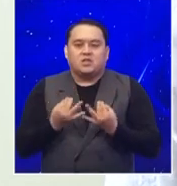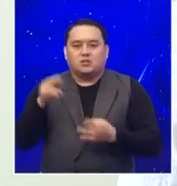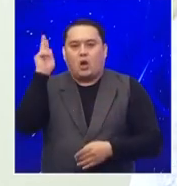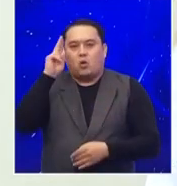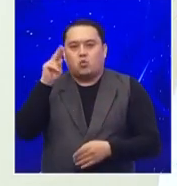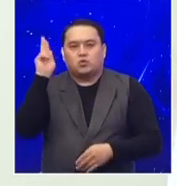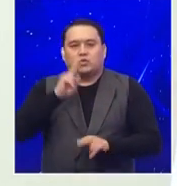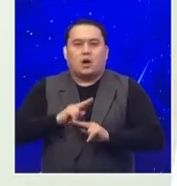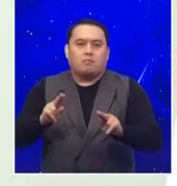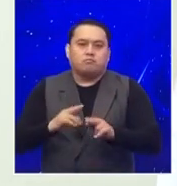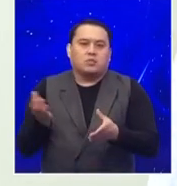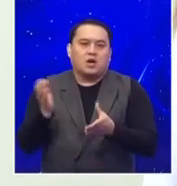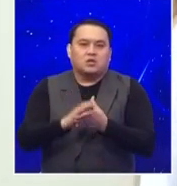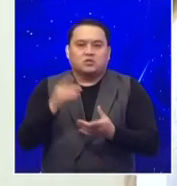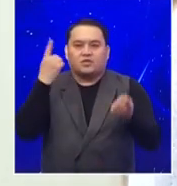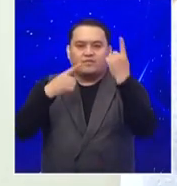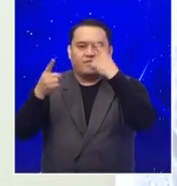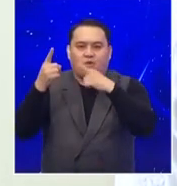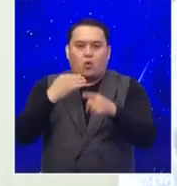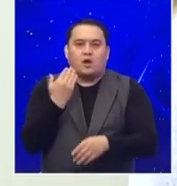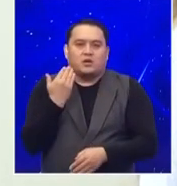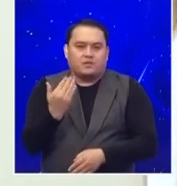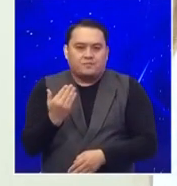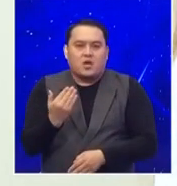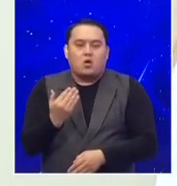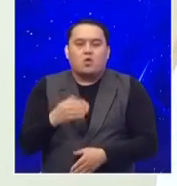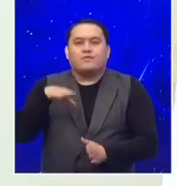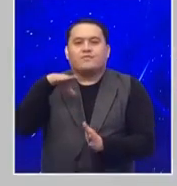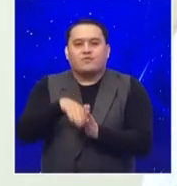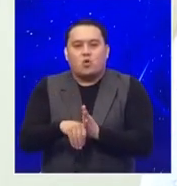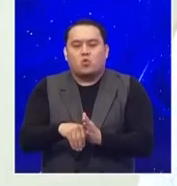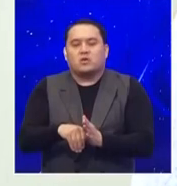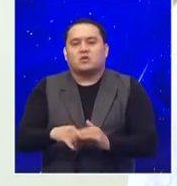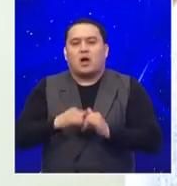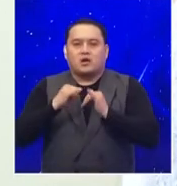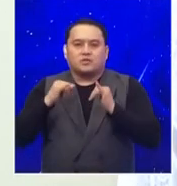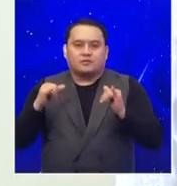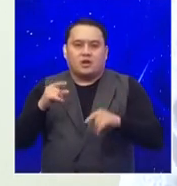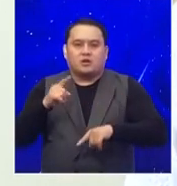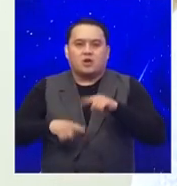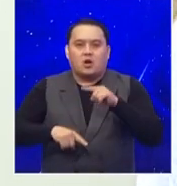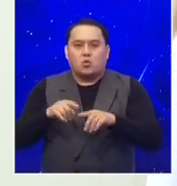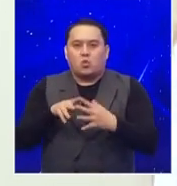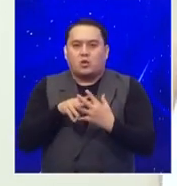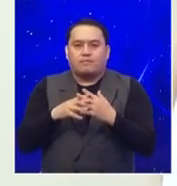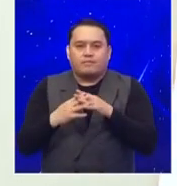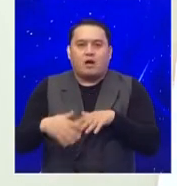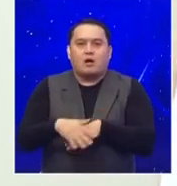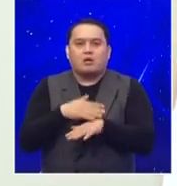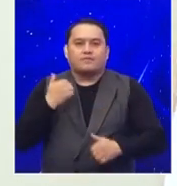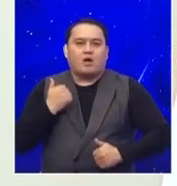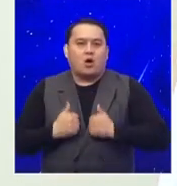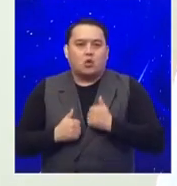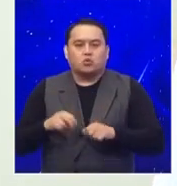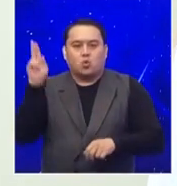Учительница познакомила нас с жизнью и творчеством Куата Терибаева. Он внес весомую лепту в развитие народной казахской поэзии. Я горжусь,